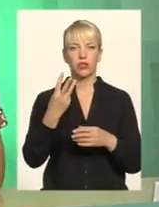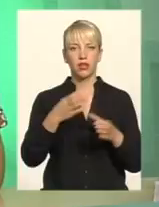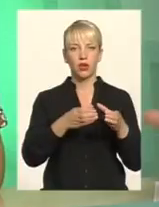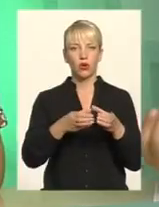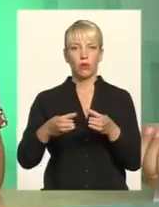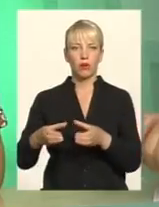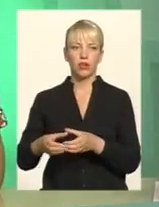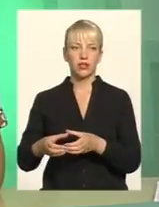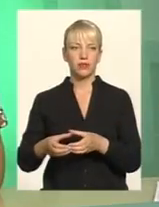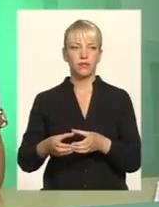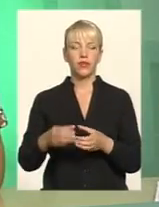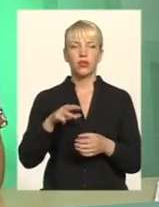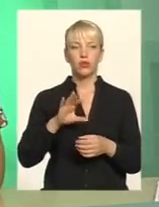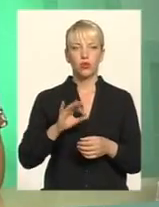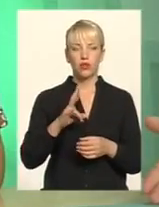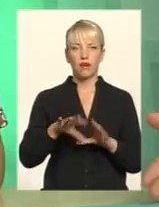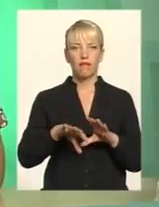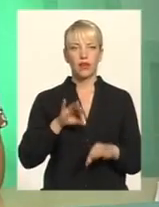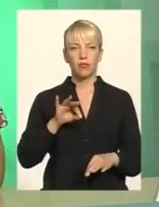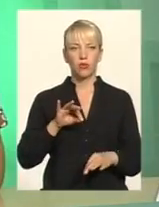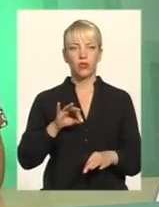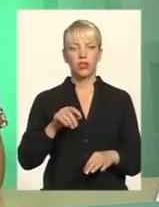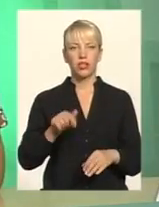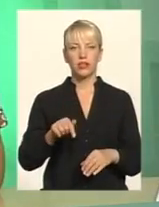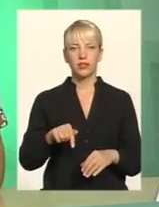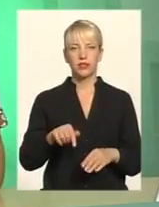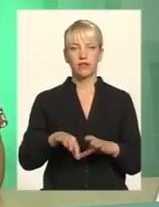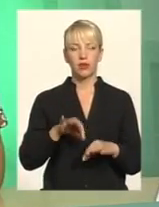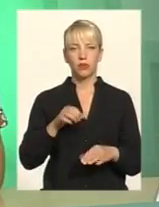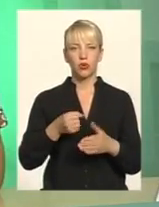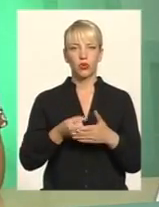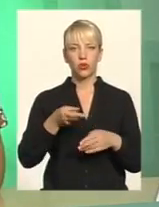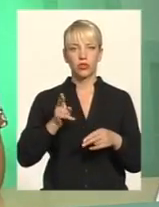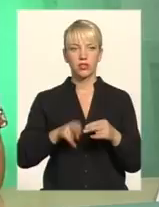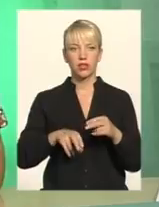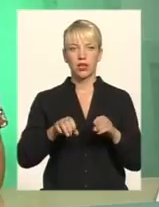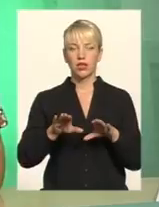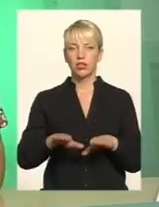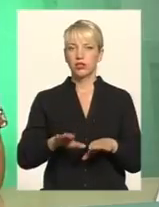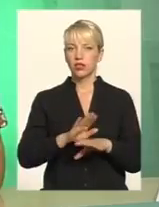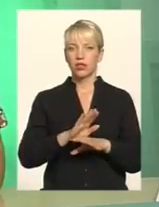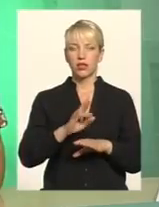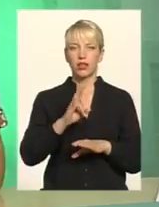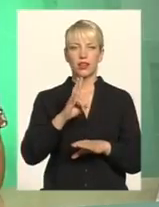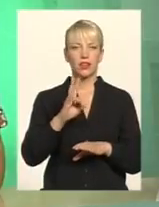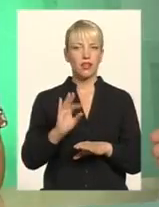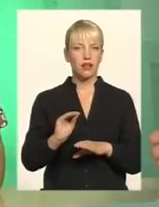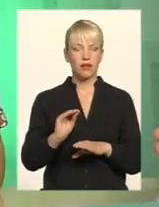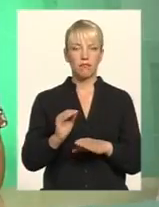то на вибори на ці зараз до кінця рішення не прийнято в жодній з цих громад. Виникли